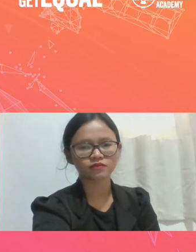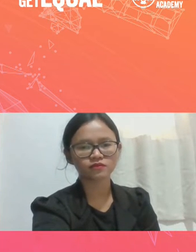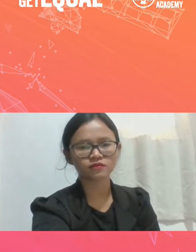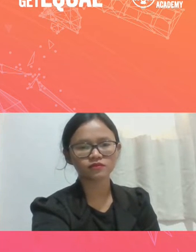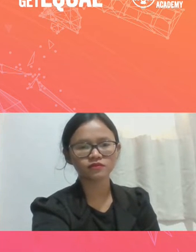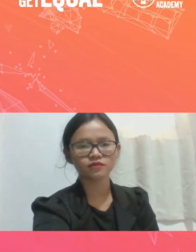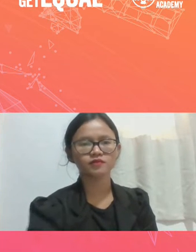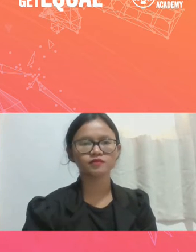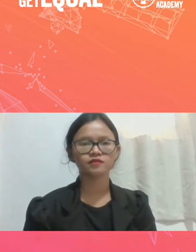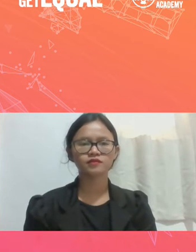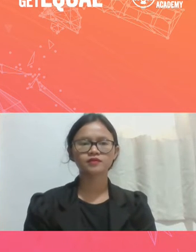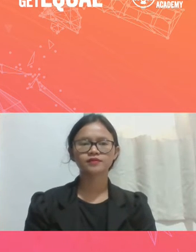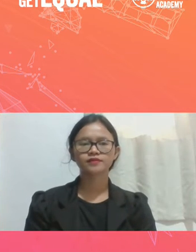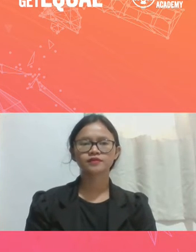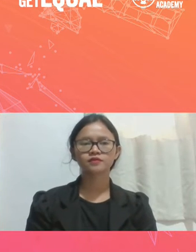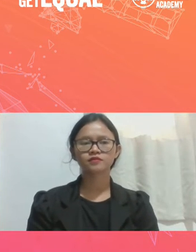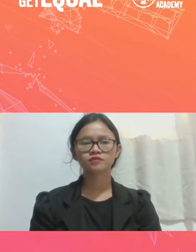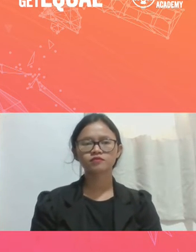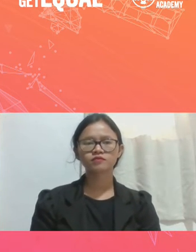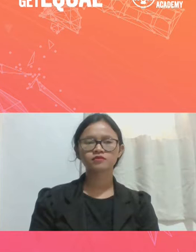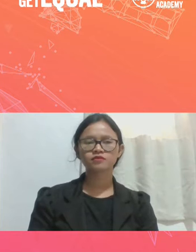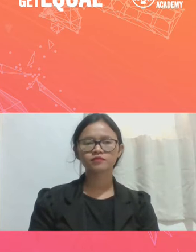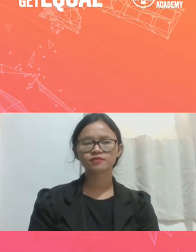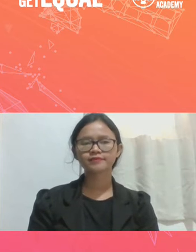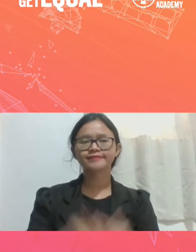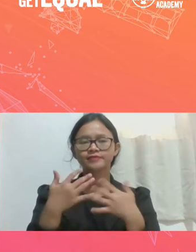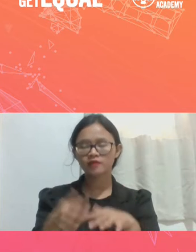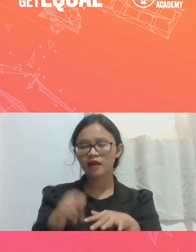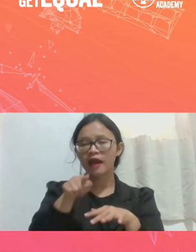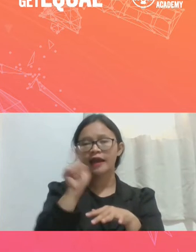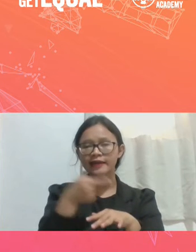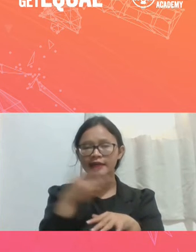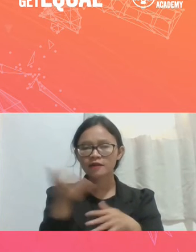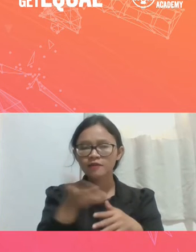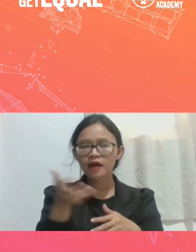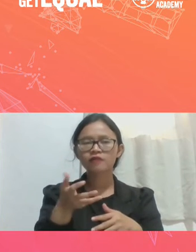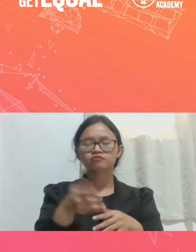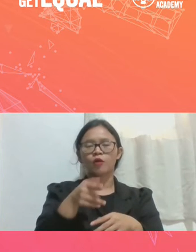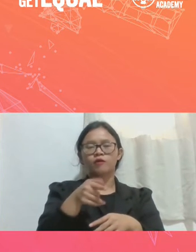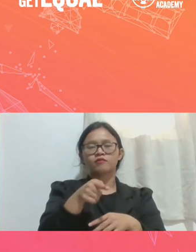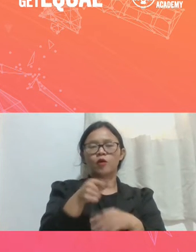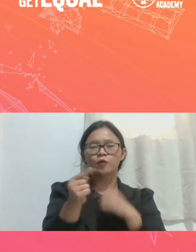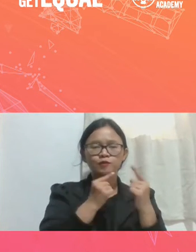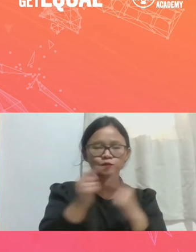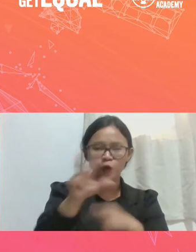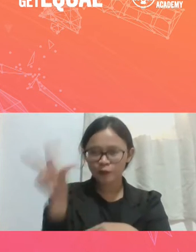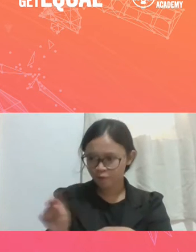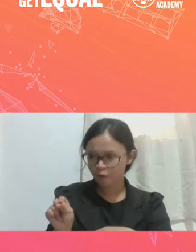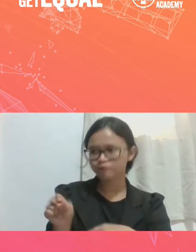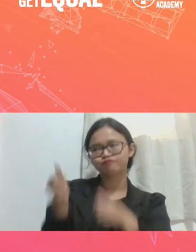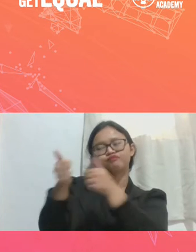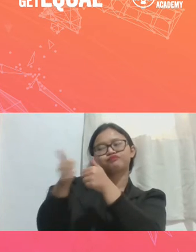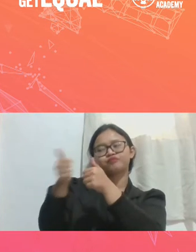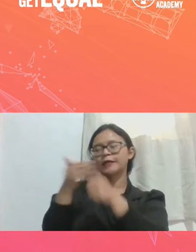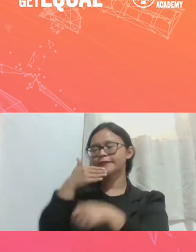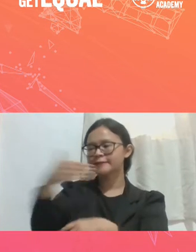Mariam F. Barata, Direktur Tata Kelola Informatika Kementerian Komunikasi dan Informatika. Terima kasih Bu